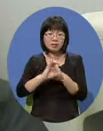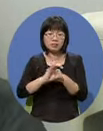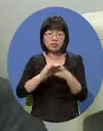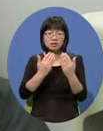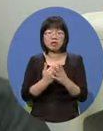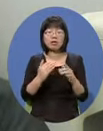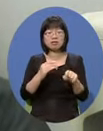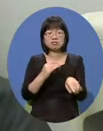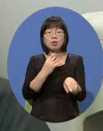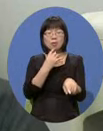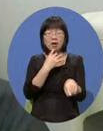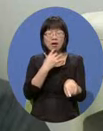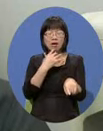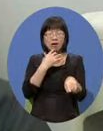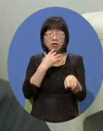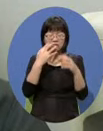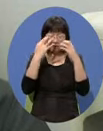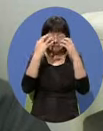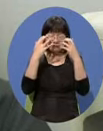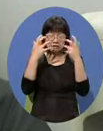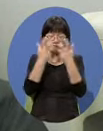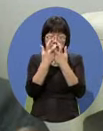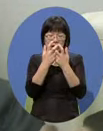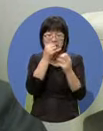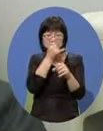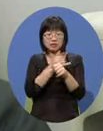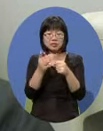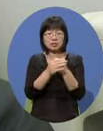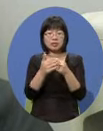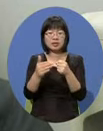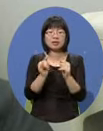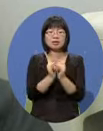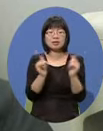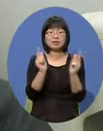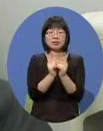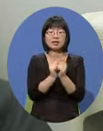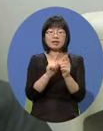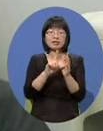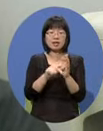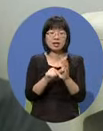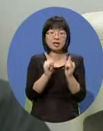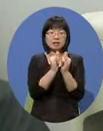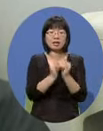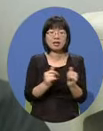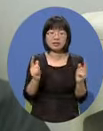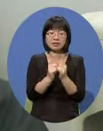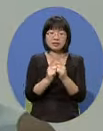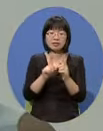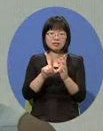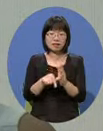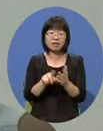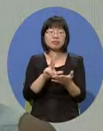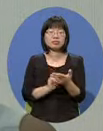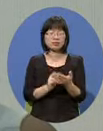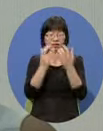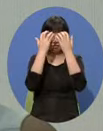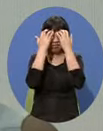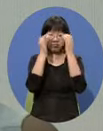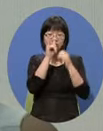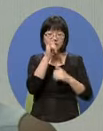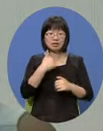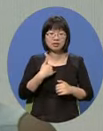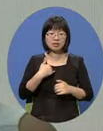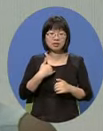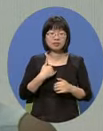그 얘기밖에 없는 거예요. 그러니까 그런 것 자체가 아이들이 대인관계를 할 때나 사회관계를 할 때 고충이 있어요. 저희 작은 딸이